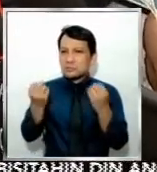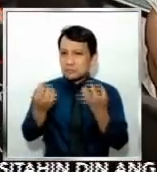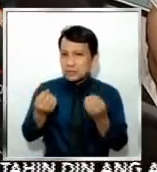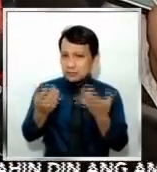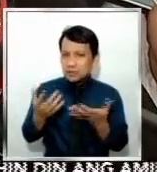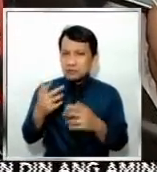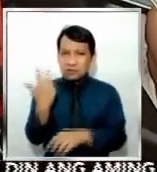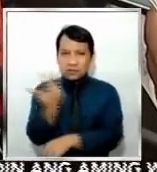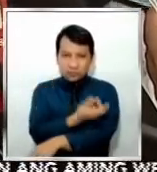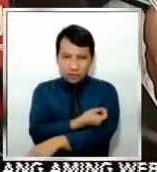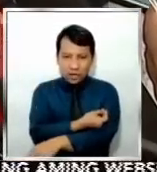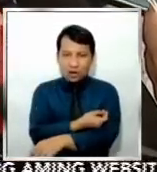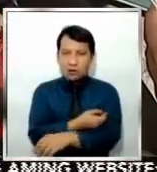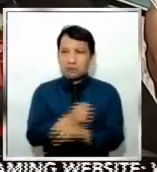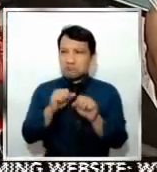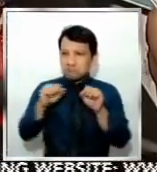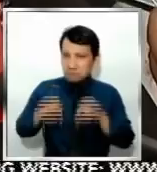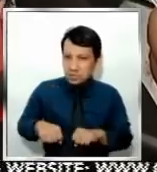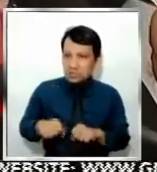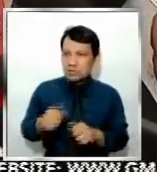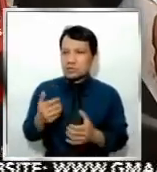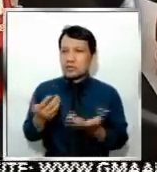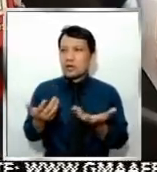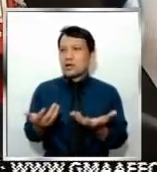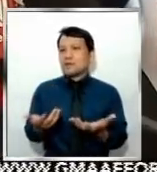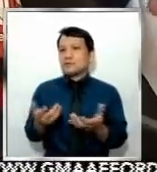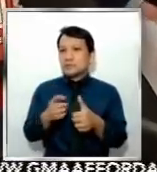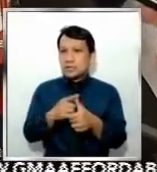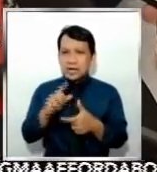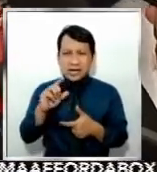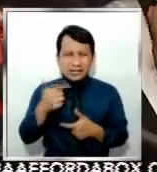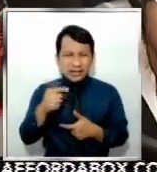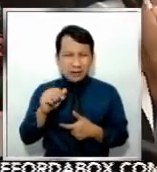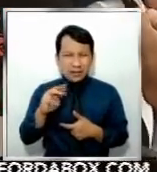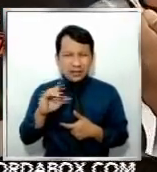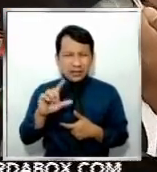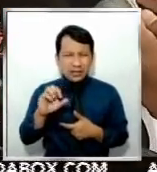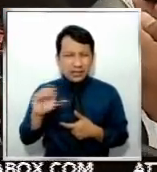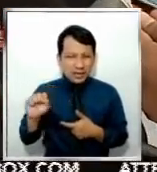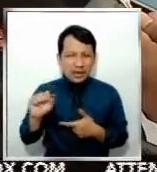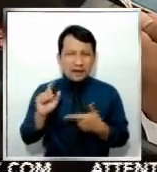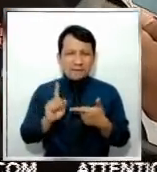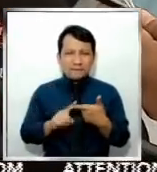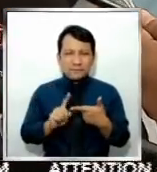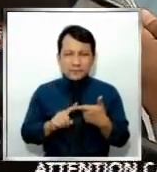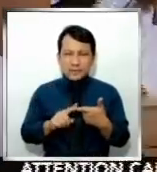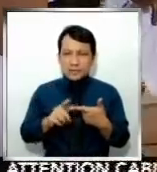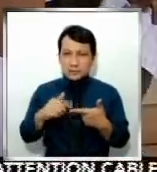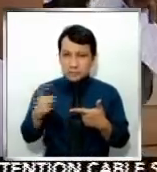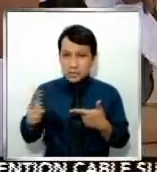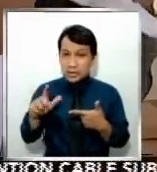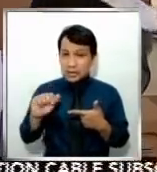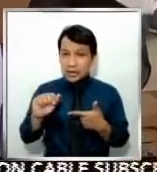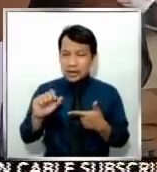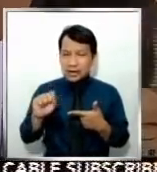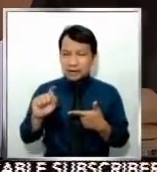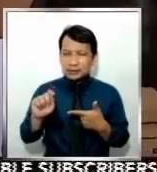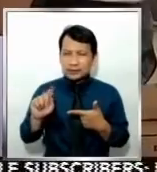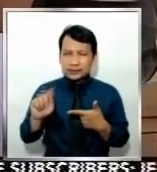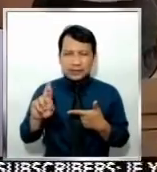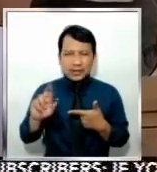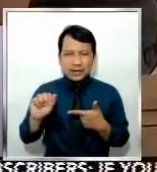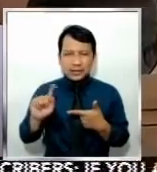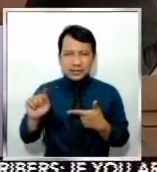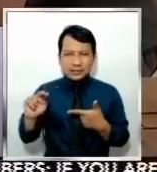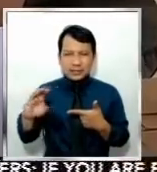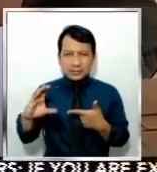bakuna, pwedeng andyan na rin yung Gamaleya, pwedeng andyan na rin po yung AstraZeneca. Paalala ni Duque,